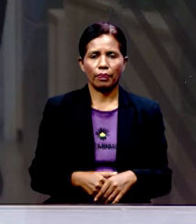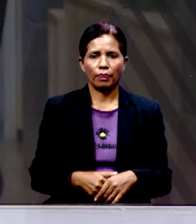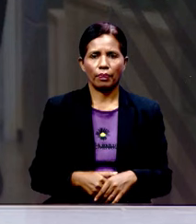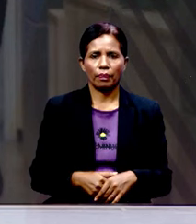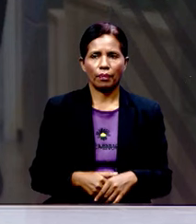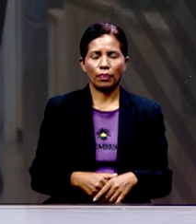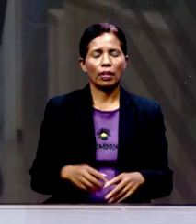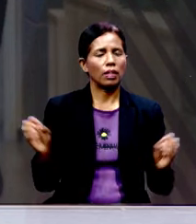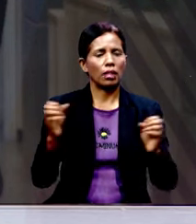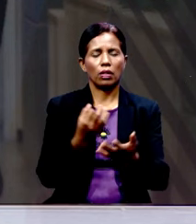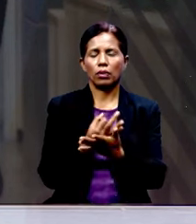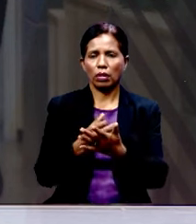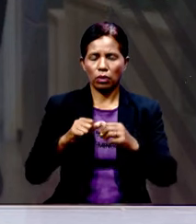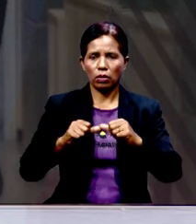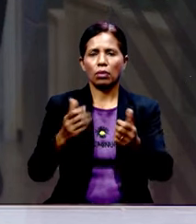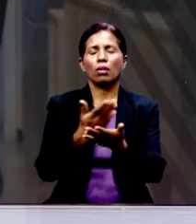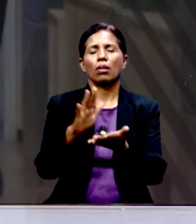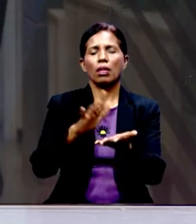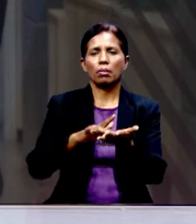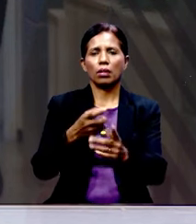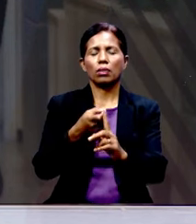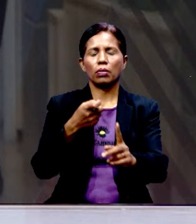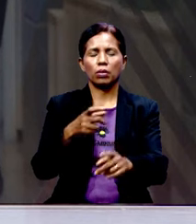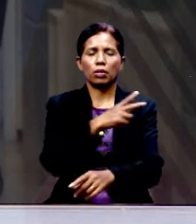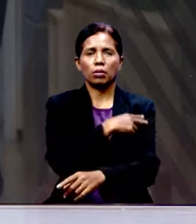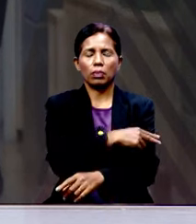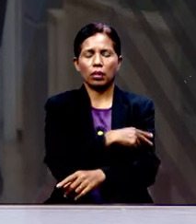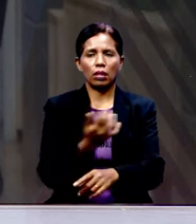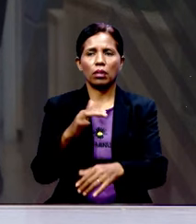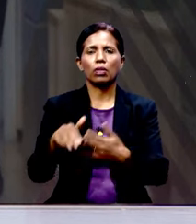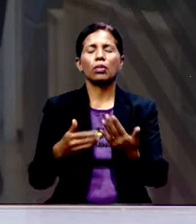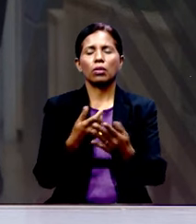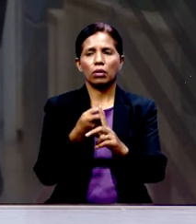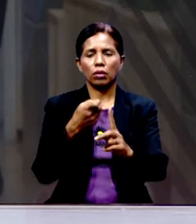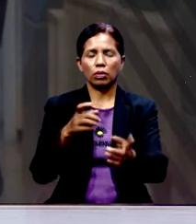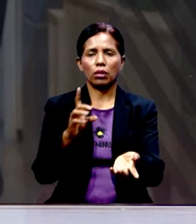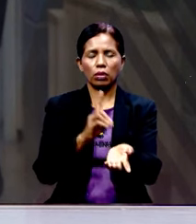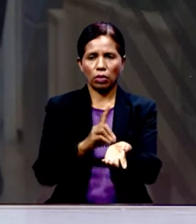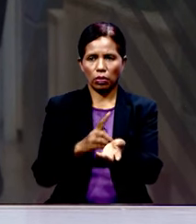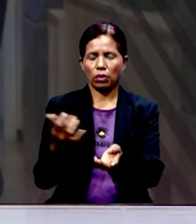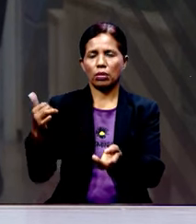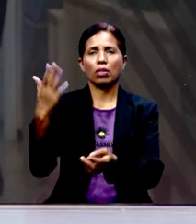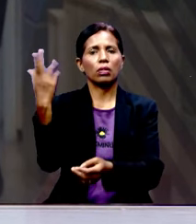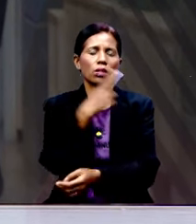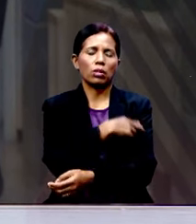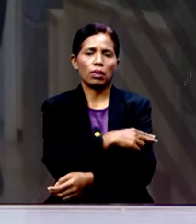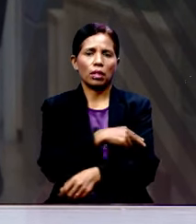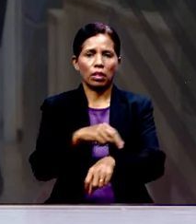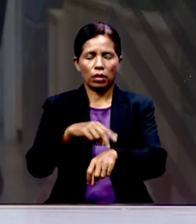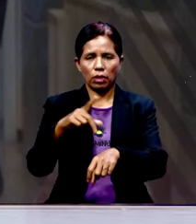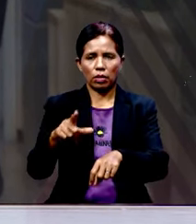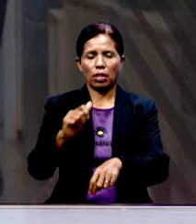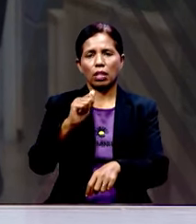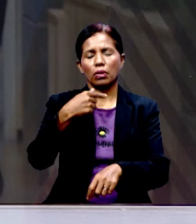Tambalaya onosang atau kontinua sosai moruk husi klinika privada sira, tui reseita husi mediku sira i Hospital Nasional.